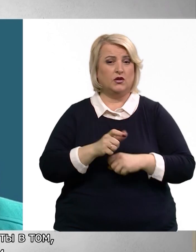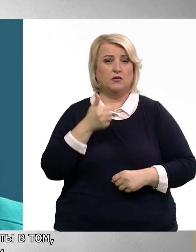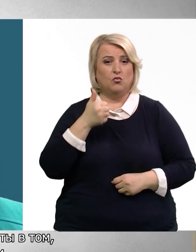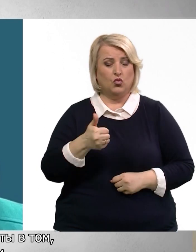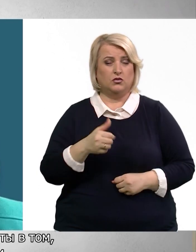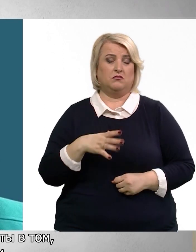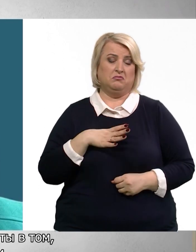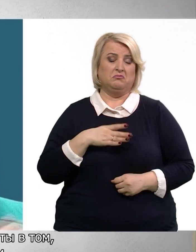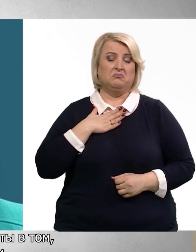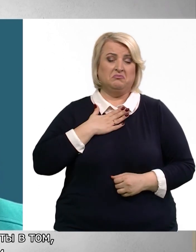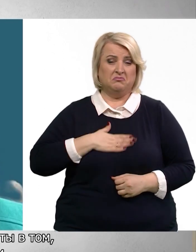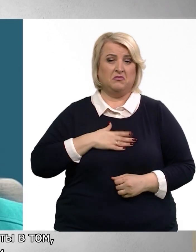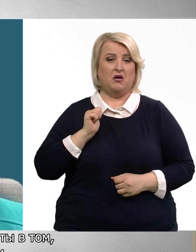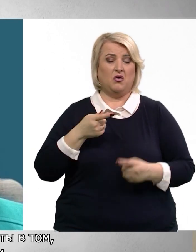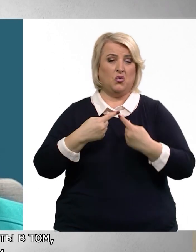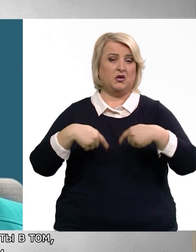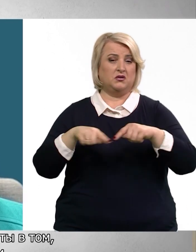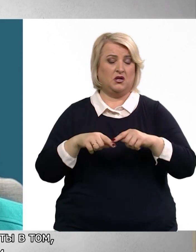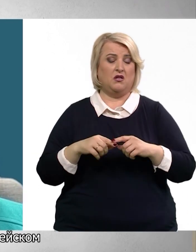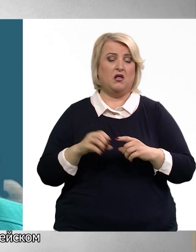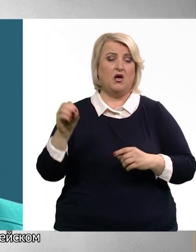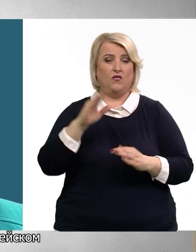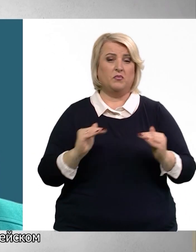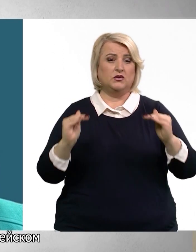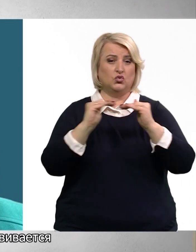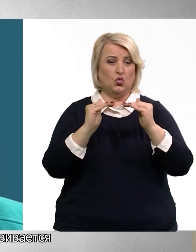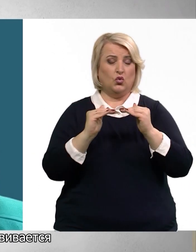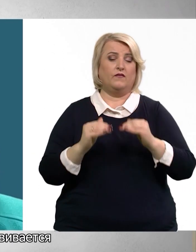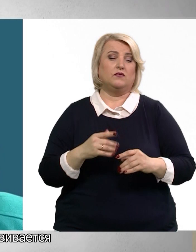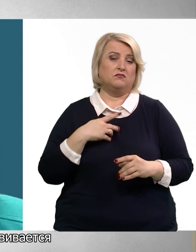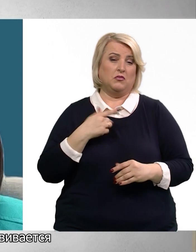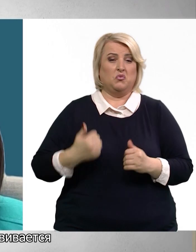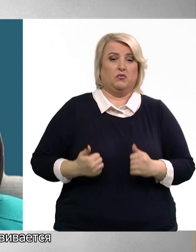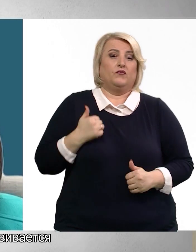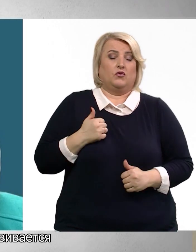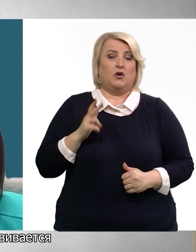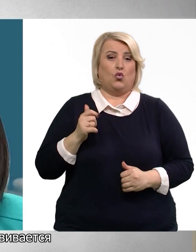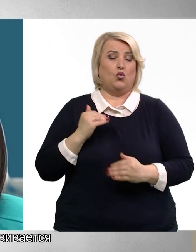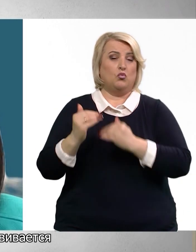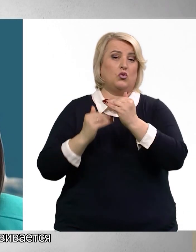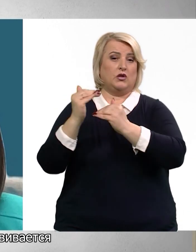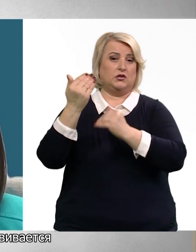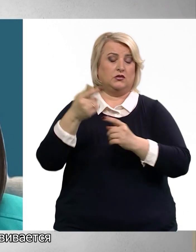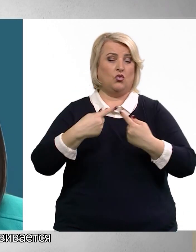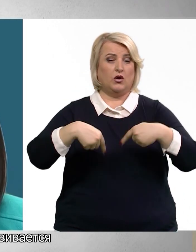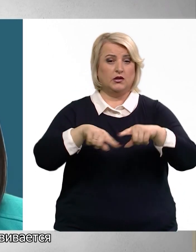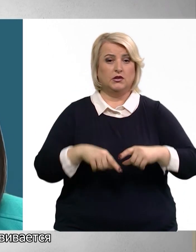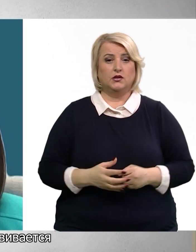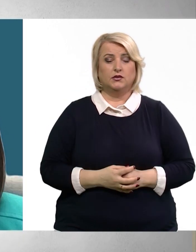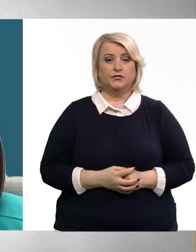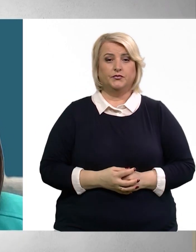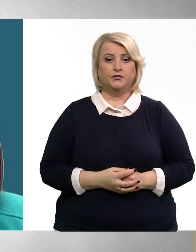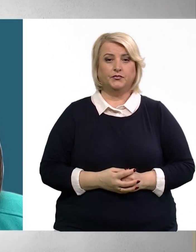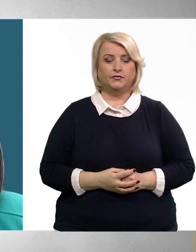rezultate foarte bune, au fost recunoscut ca model organization la nivel european. Deci suntem foarte, foarte mândri cum evoluează